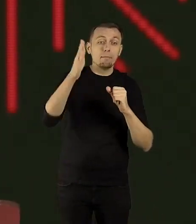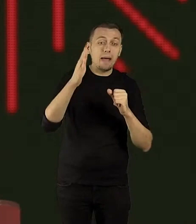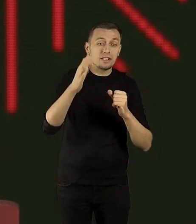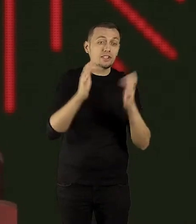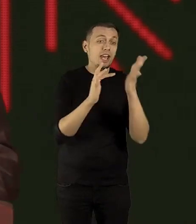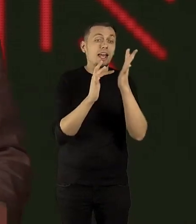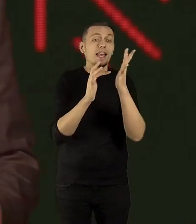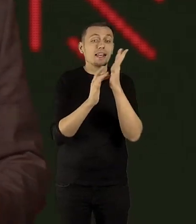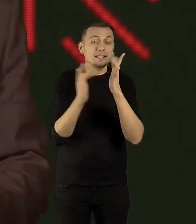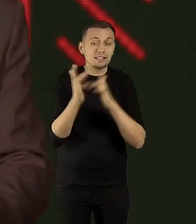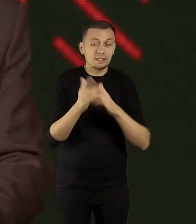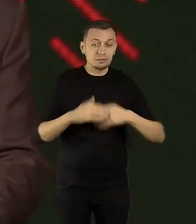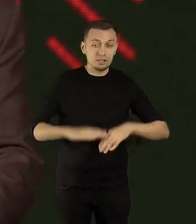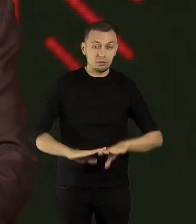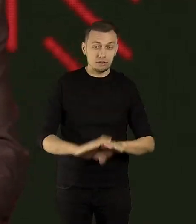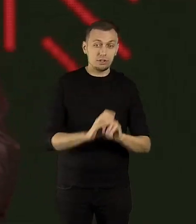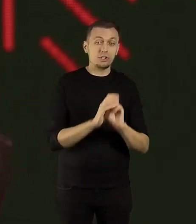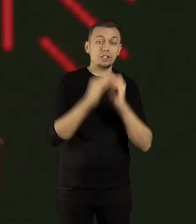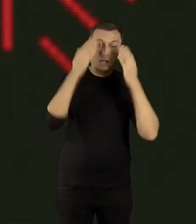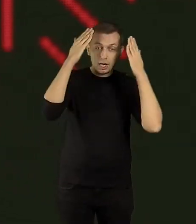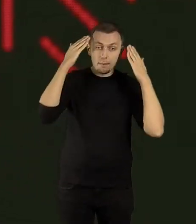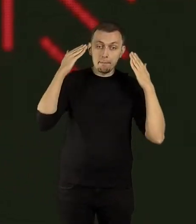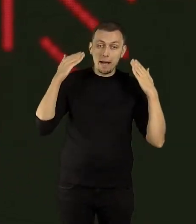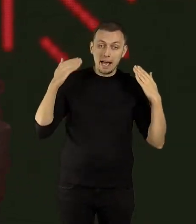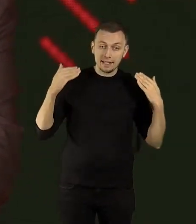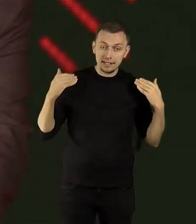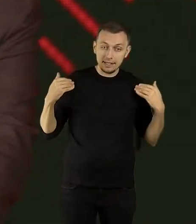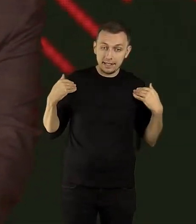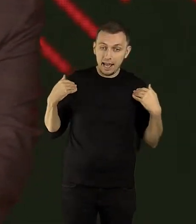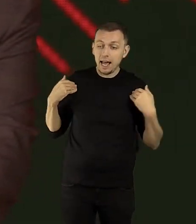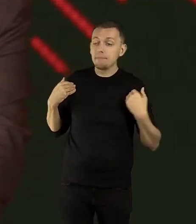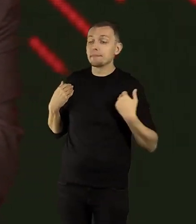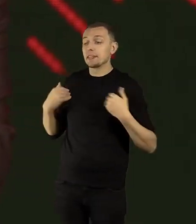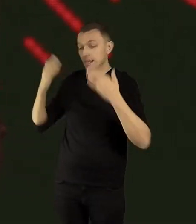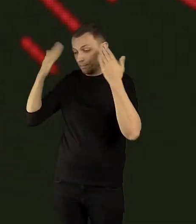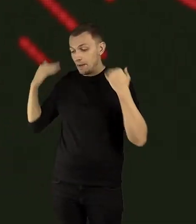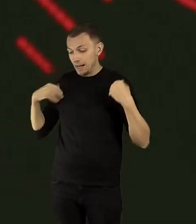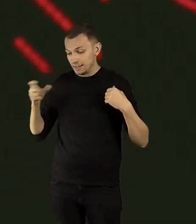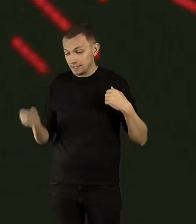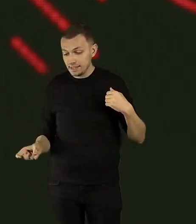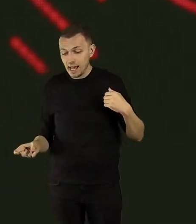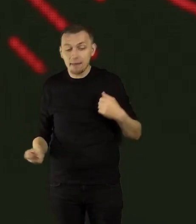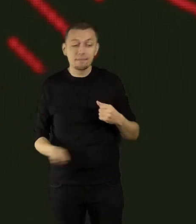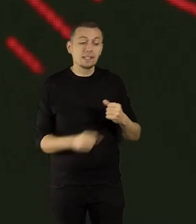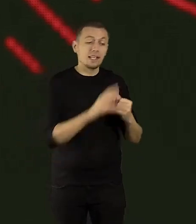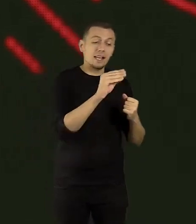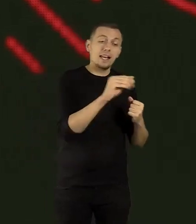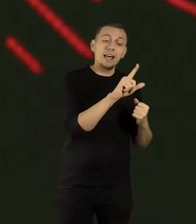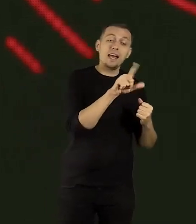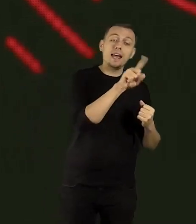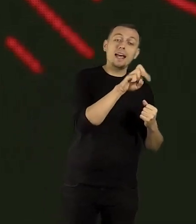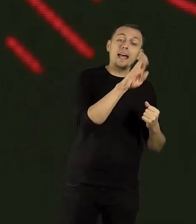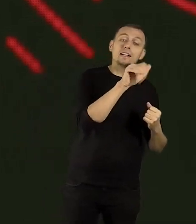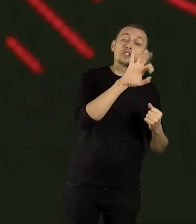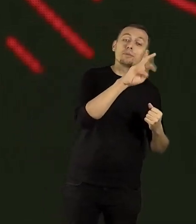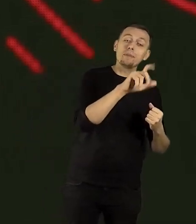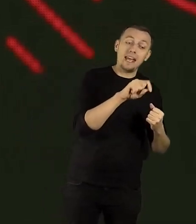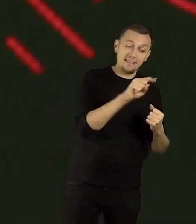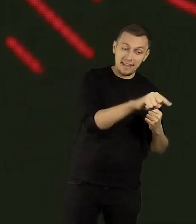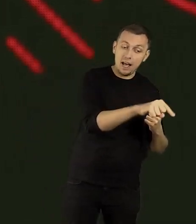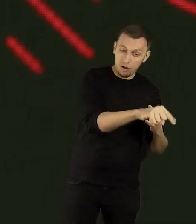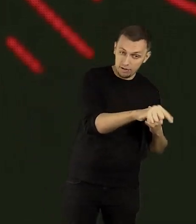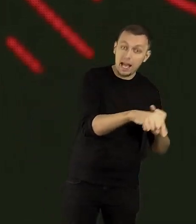swoją kuzynkę Elżbietę, a Elżbieta także była w ciąży, bo w jej łonie rósł już Jan Chrzciciel, o którym mówiliśmy tydzień